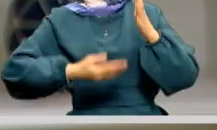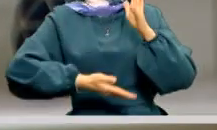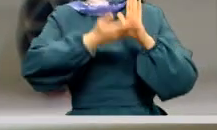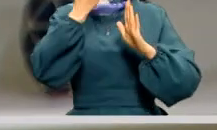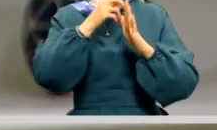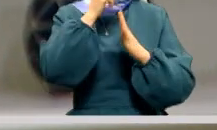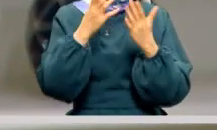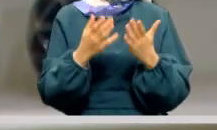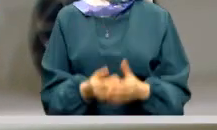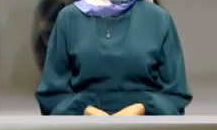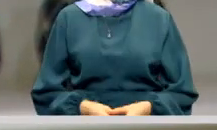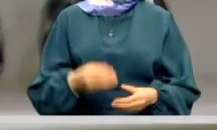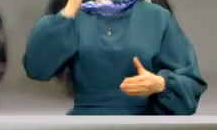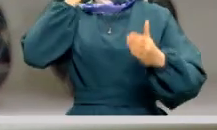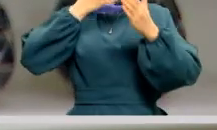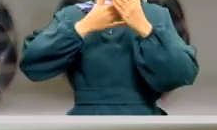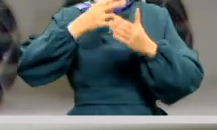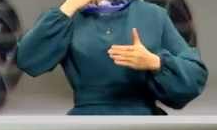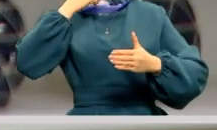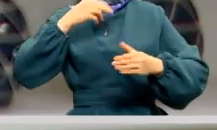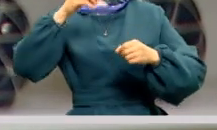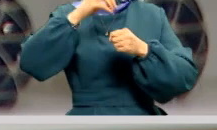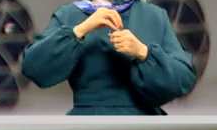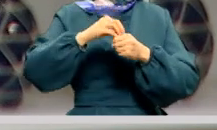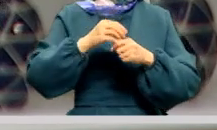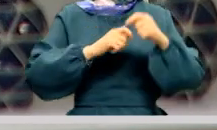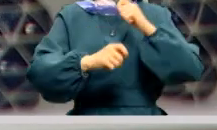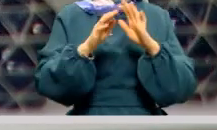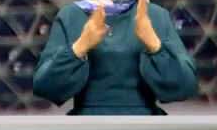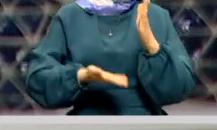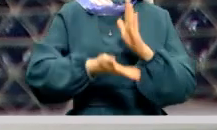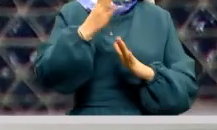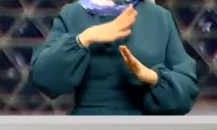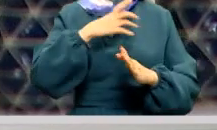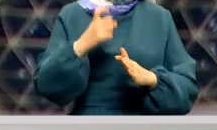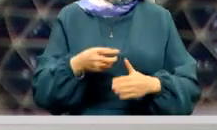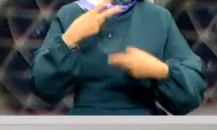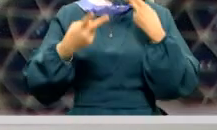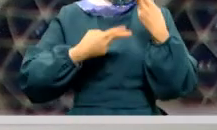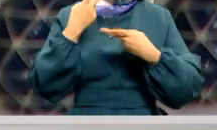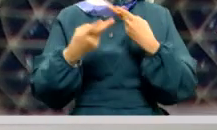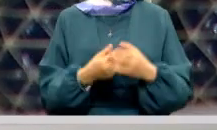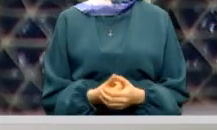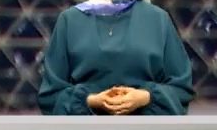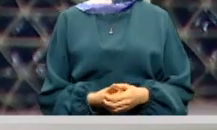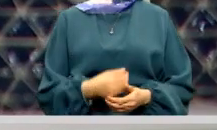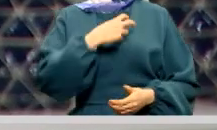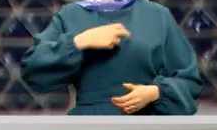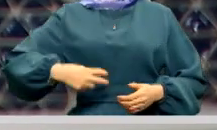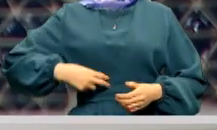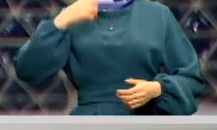ibadetlerimizin ahlakımız üzerindeki etkisini nasıl artırabiliriz detaylıca konuşuyoruz bugün Efendim en son peygamber